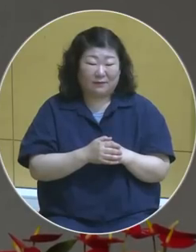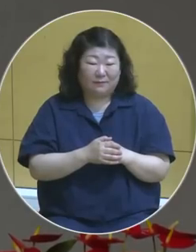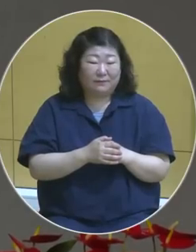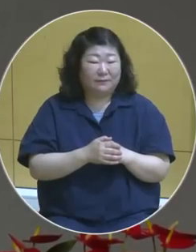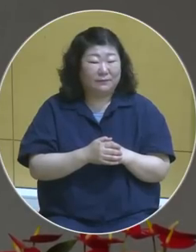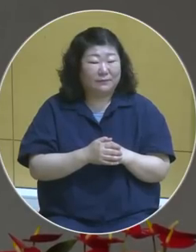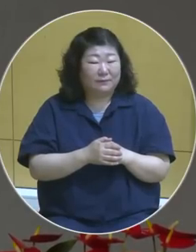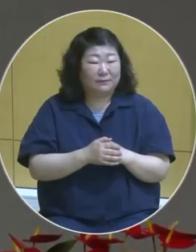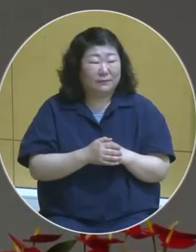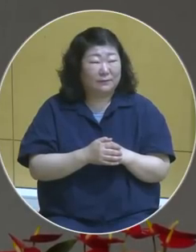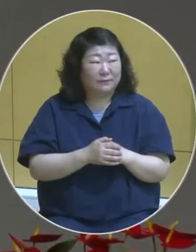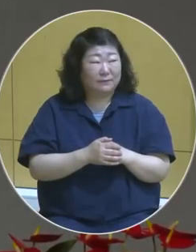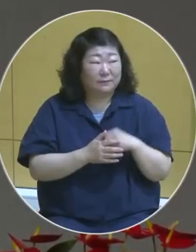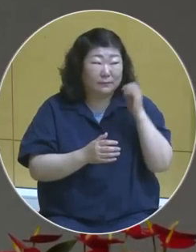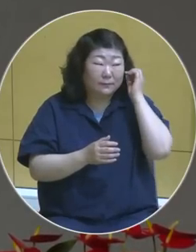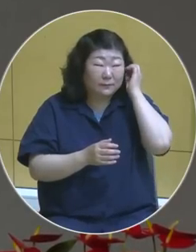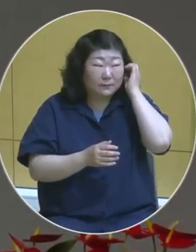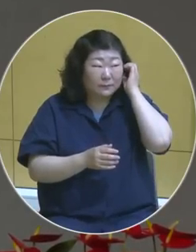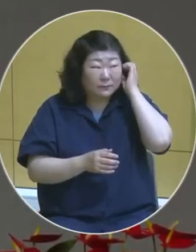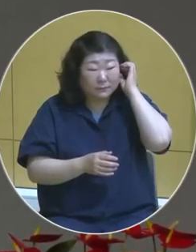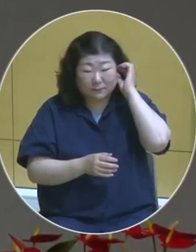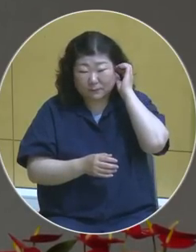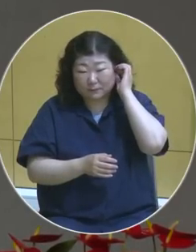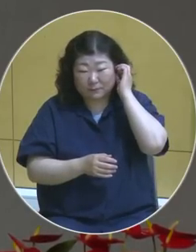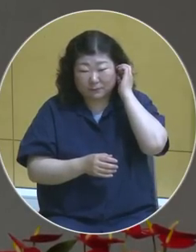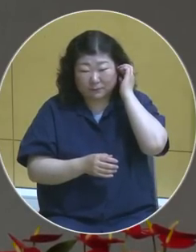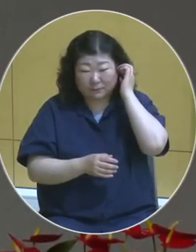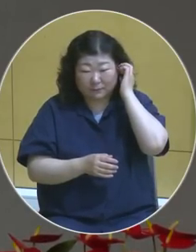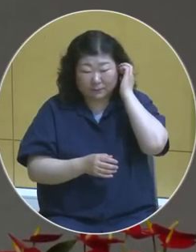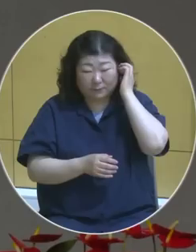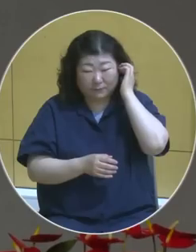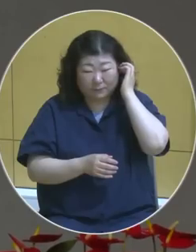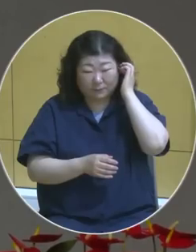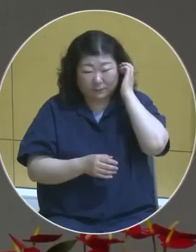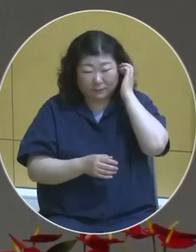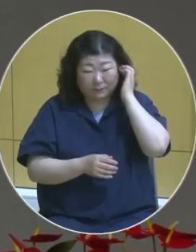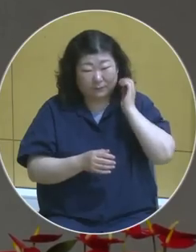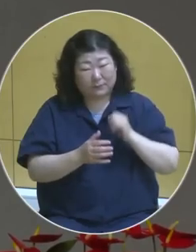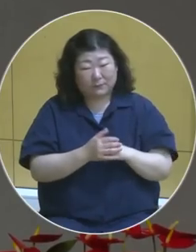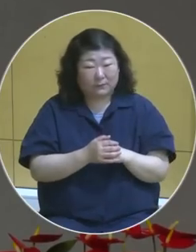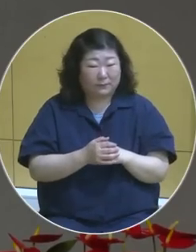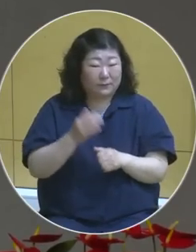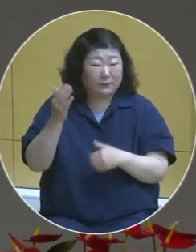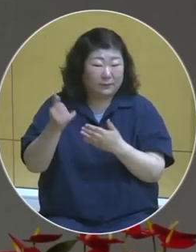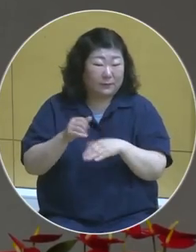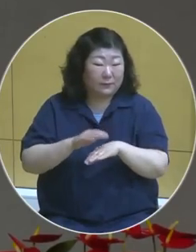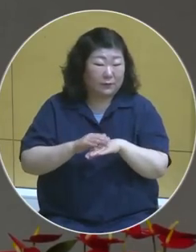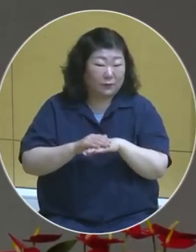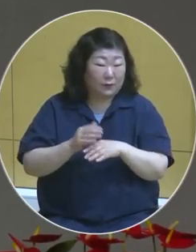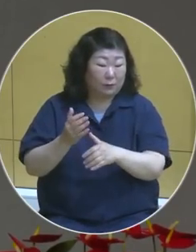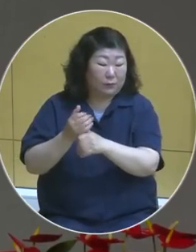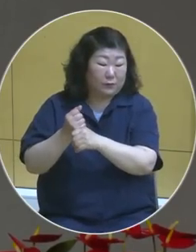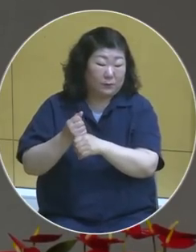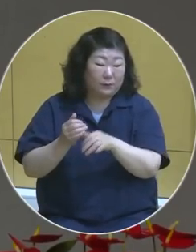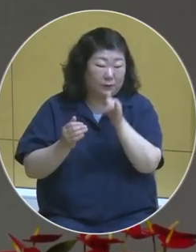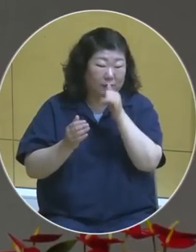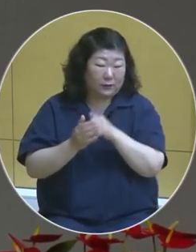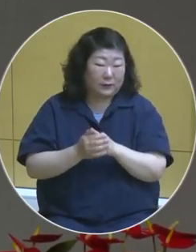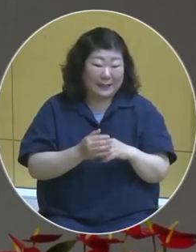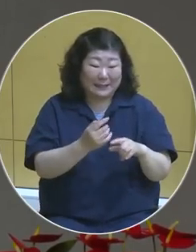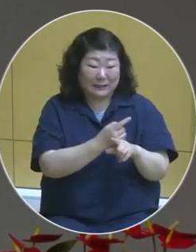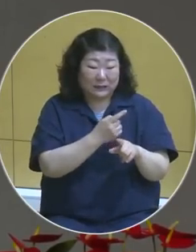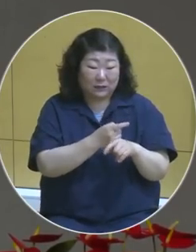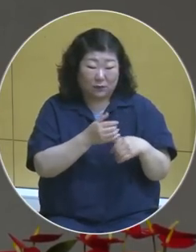process? Absolutely nothing. It is all in God's hands. 이 내용이 뭐냐면 제가 실제 치료